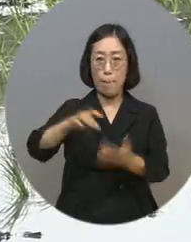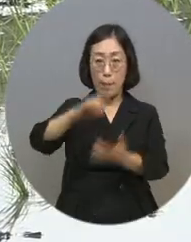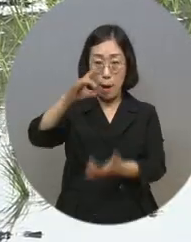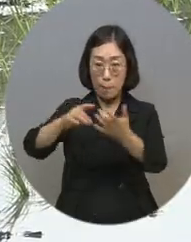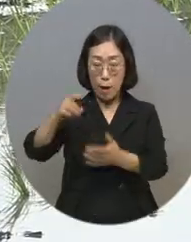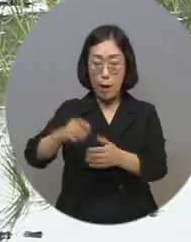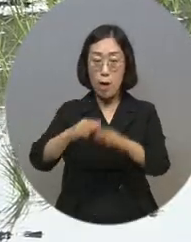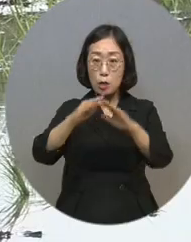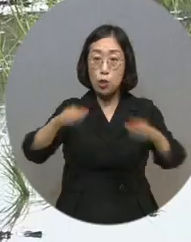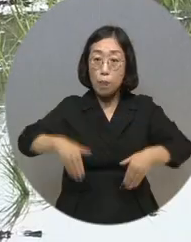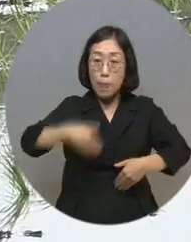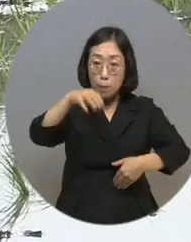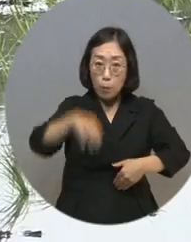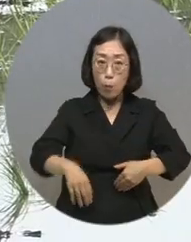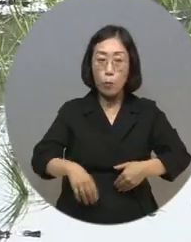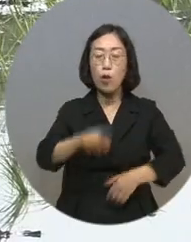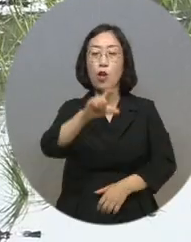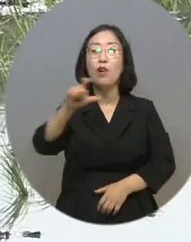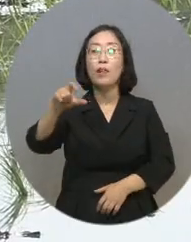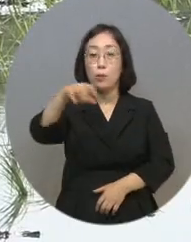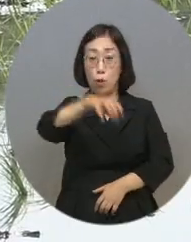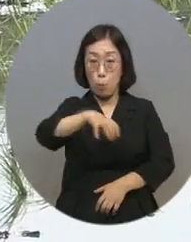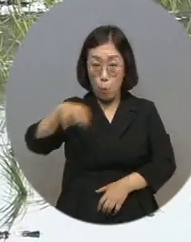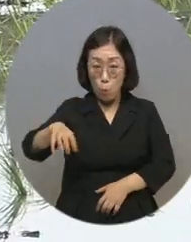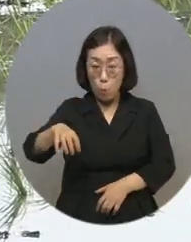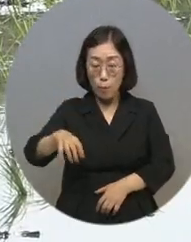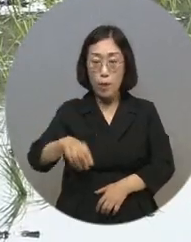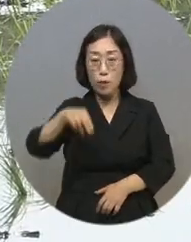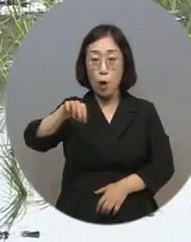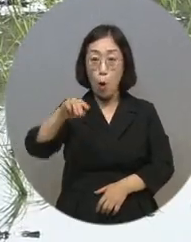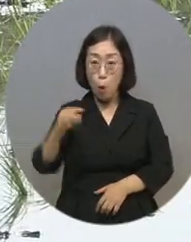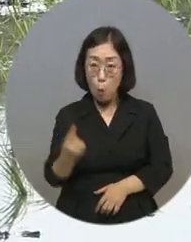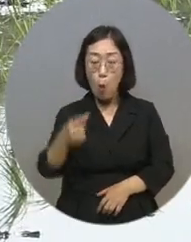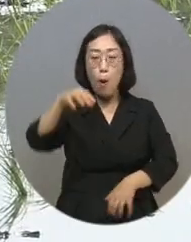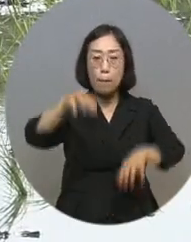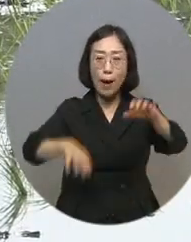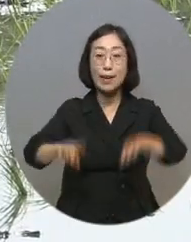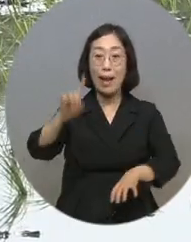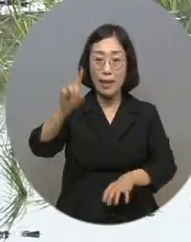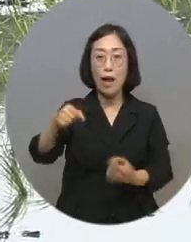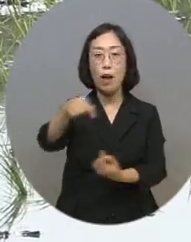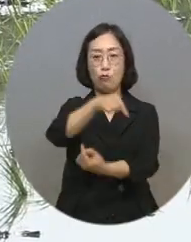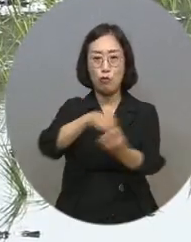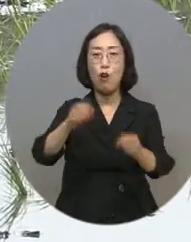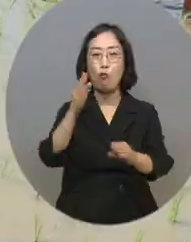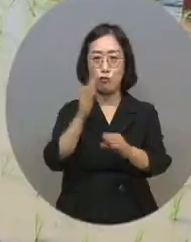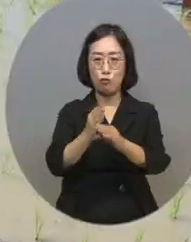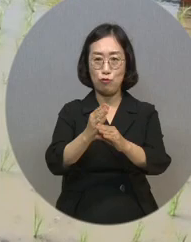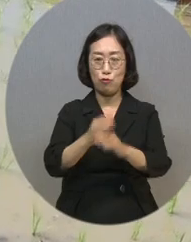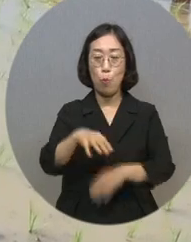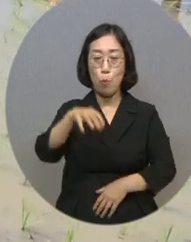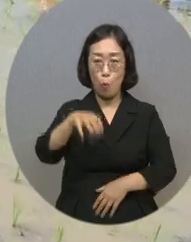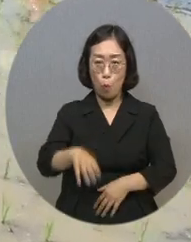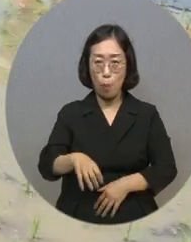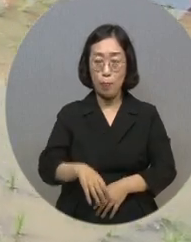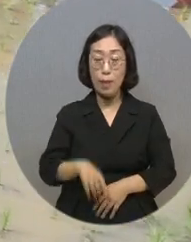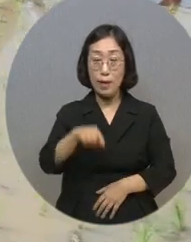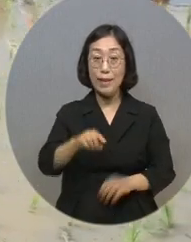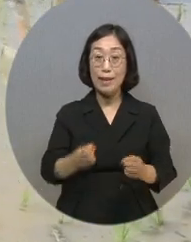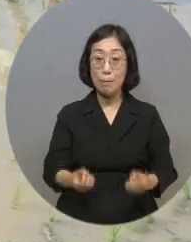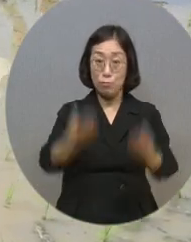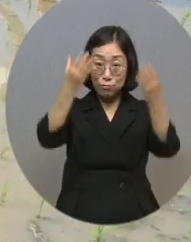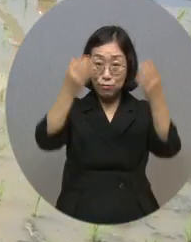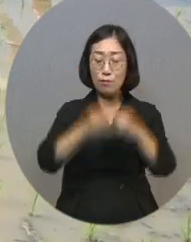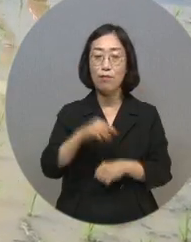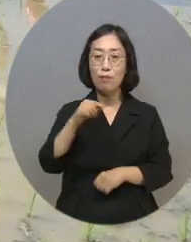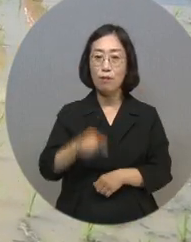전남에서는 15개소, 그중 고흥은 대사면 서호 마을 한 개소가 운영 중입니다. 이번 행사는 올